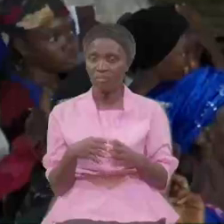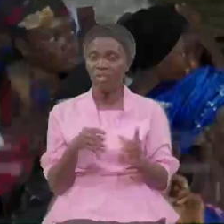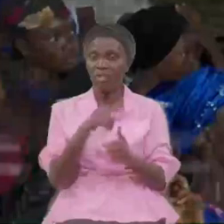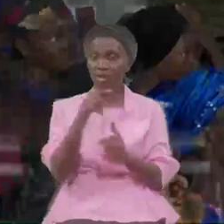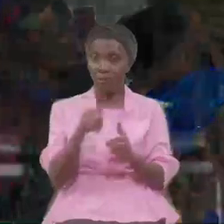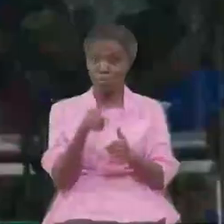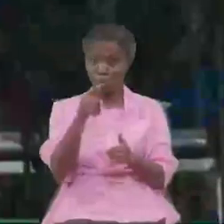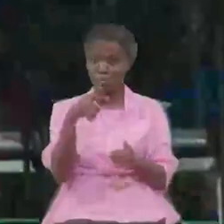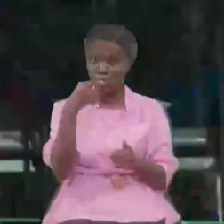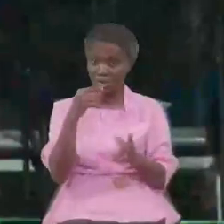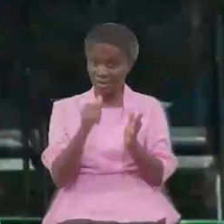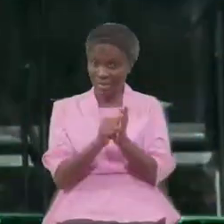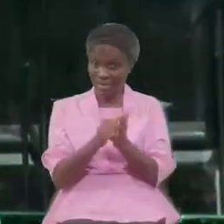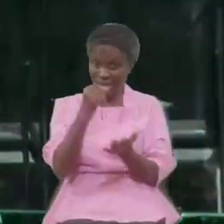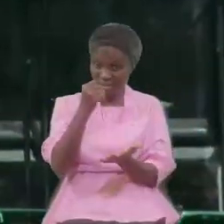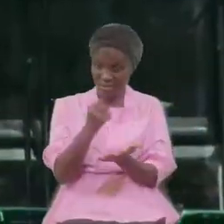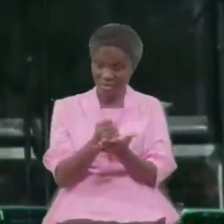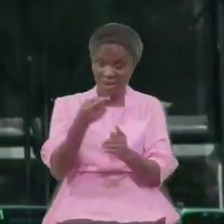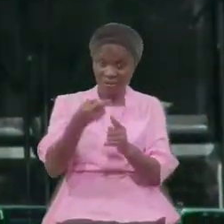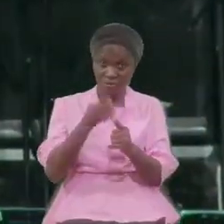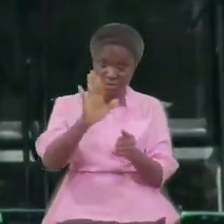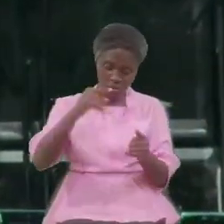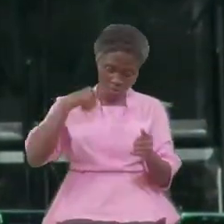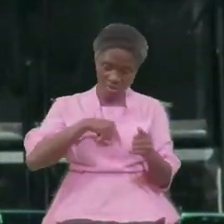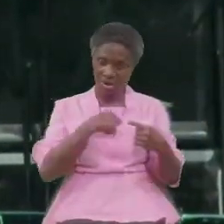Quand vous dites cela de votre cœur,